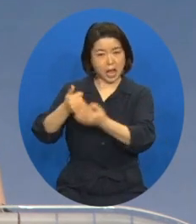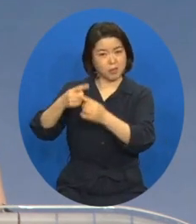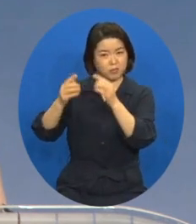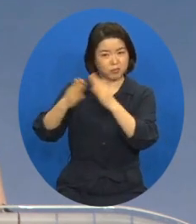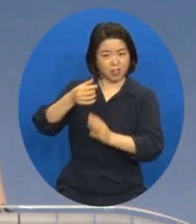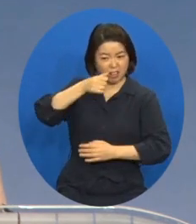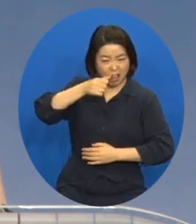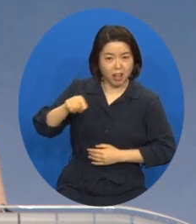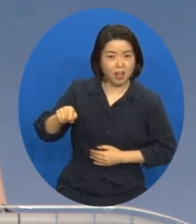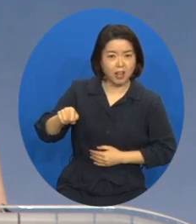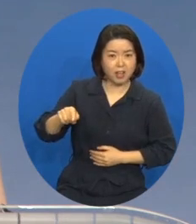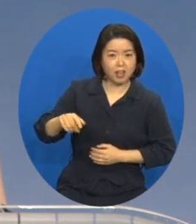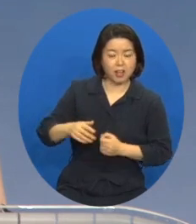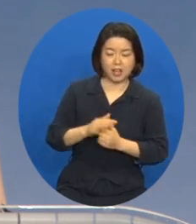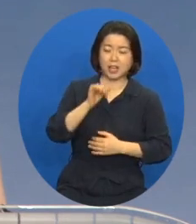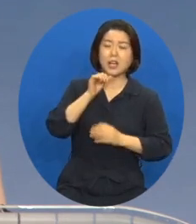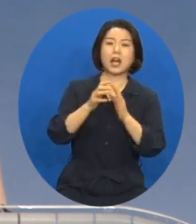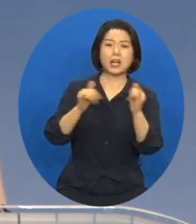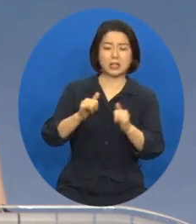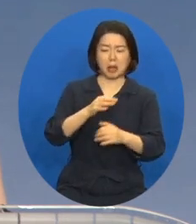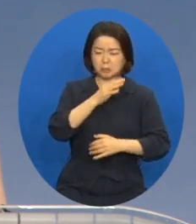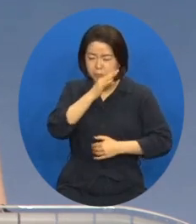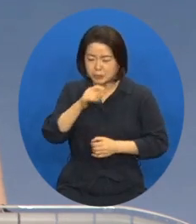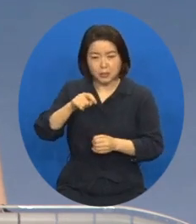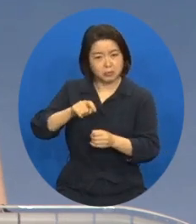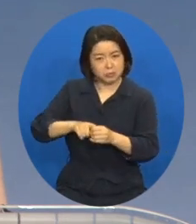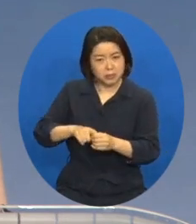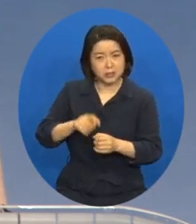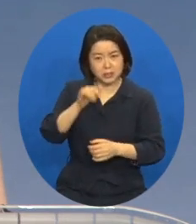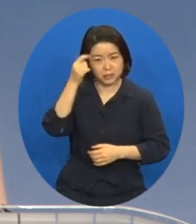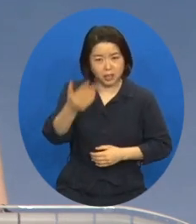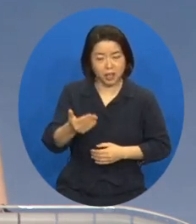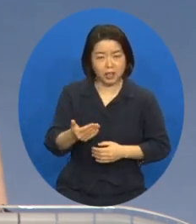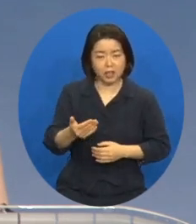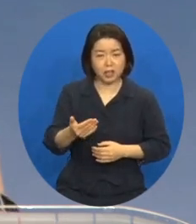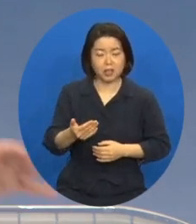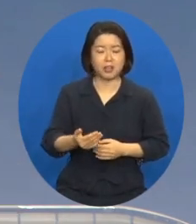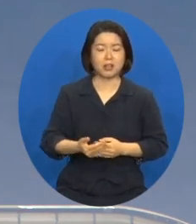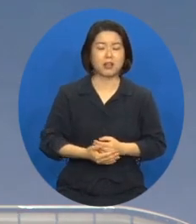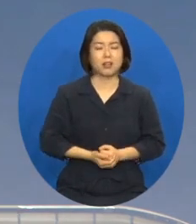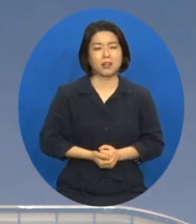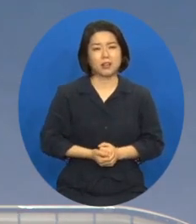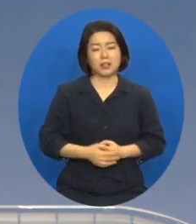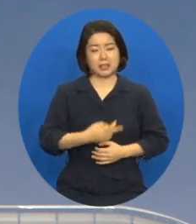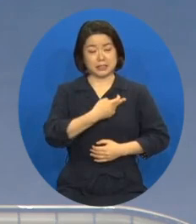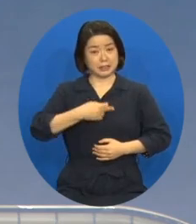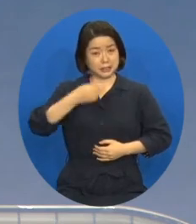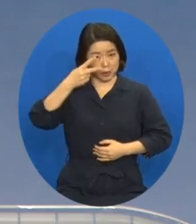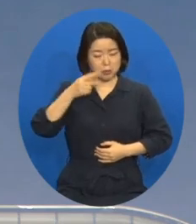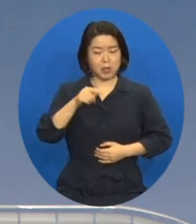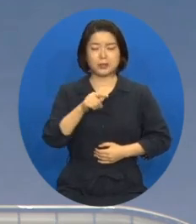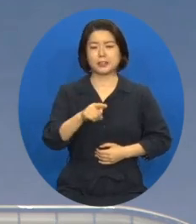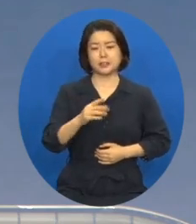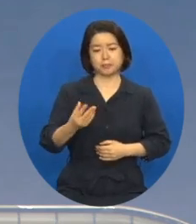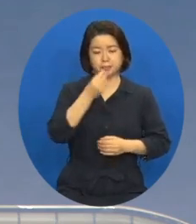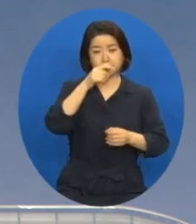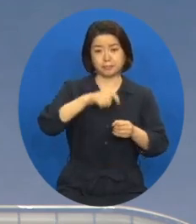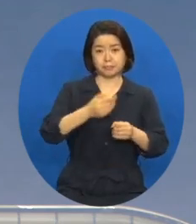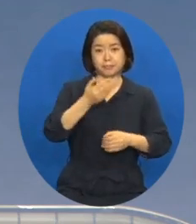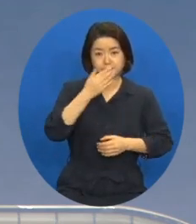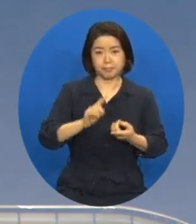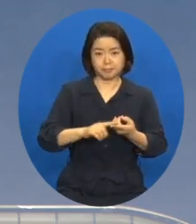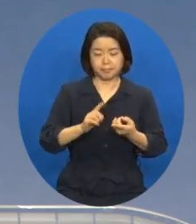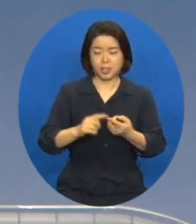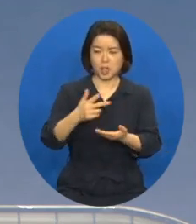교회를 멸시하고 가난한 사람들을 부끄럽게 하려는 것입니까? 사도 바울은 이 성찬에 대하여